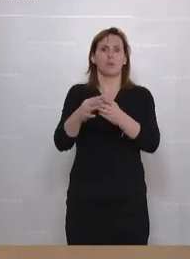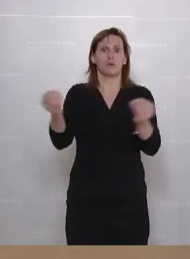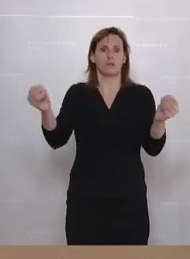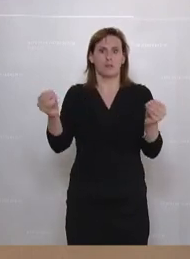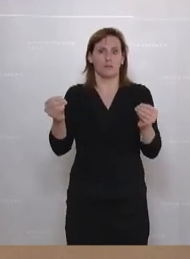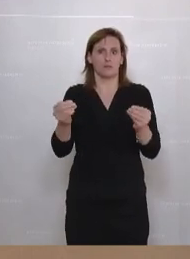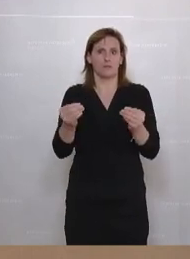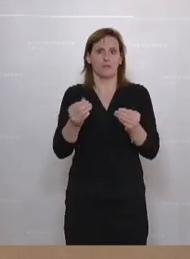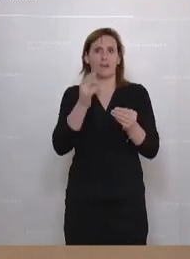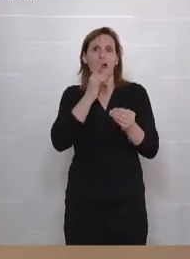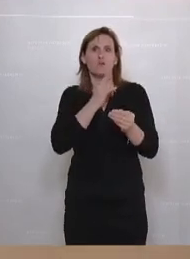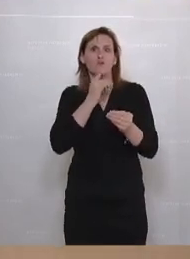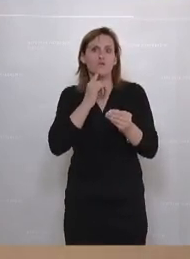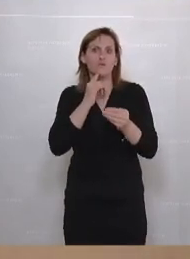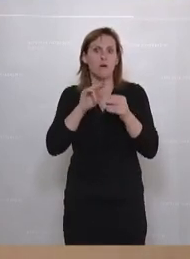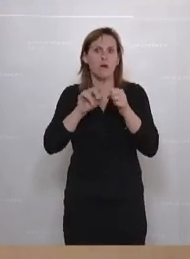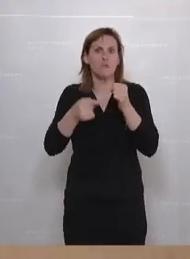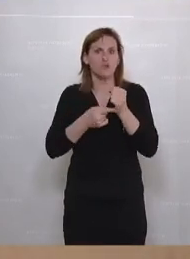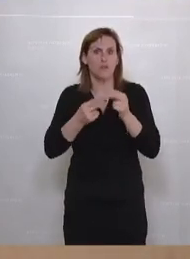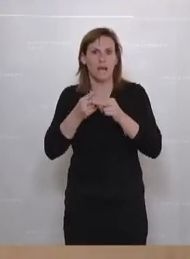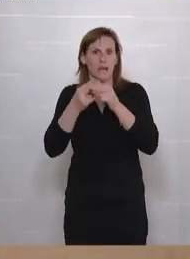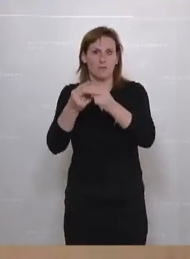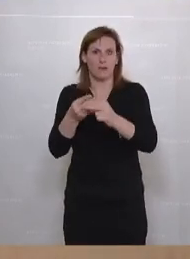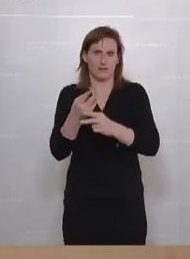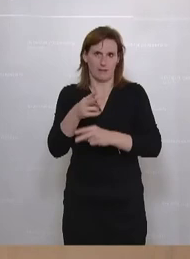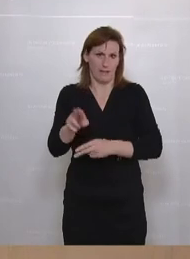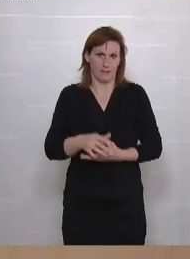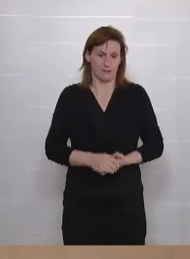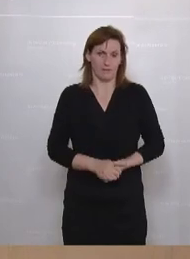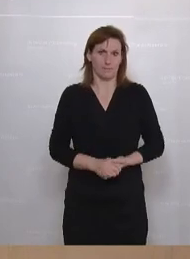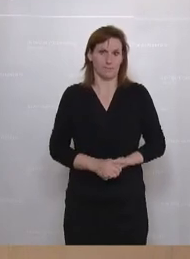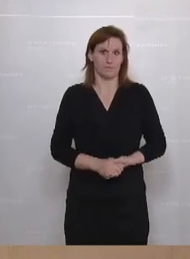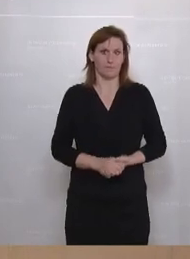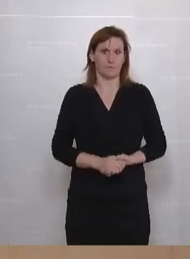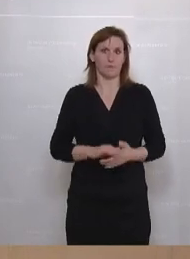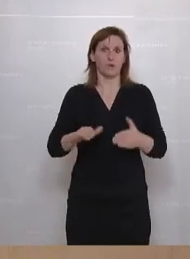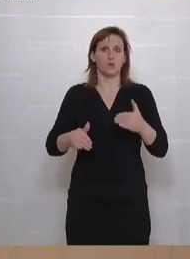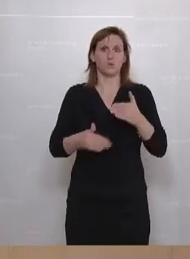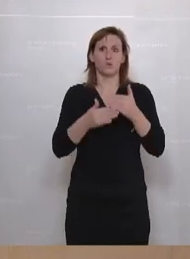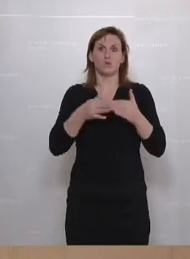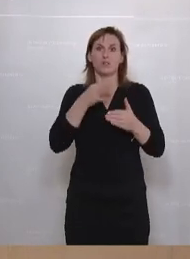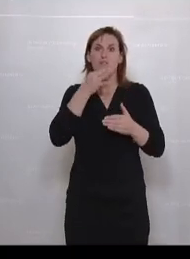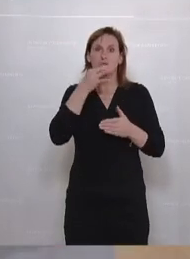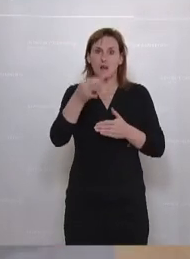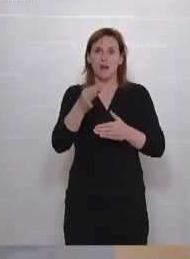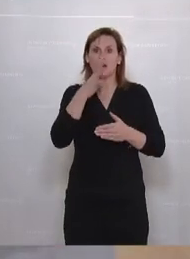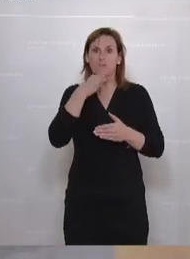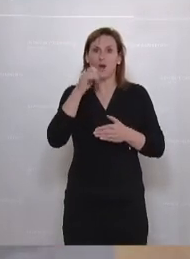ankommt. Zusatzfrage? Die nächste Frage stellt die Abgeordnete Kugler. Guten Morgen, Herr